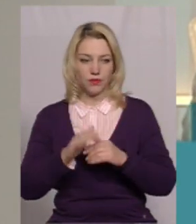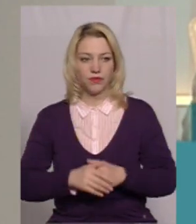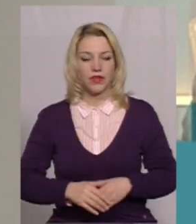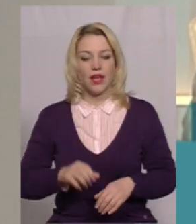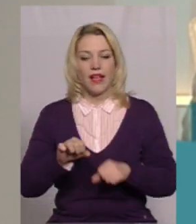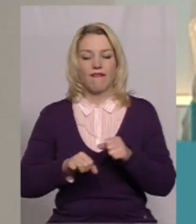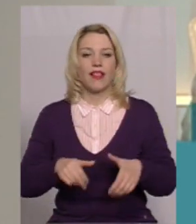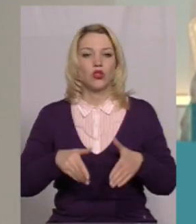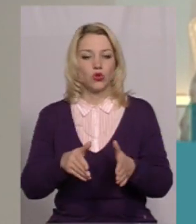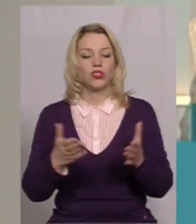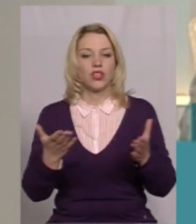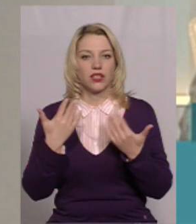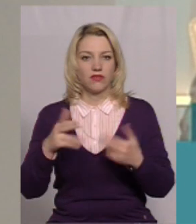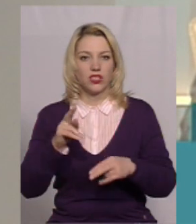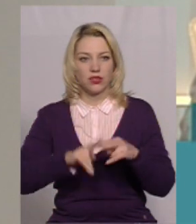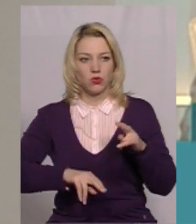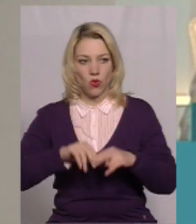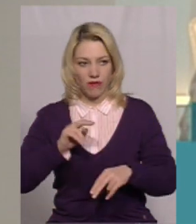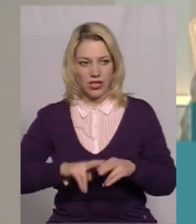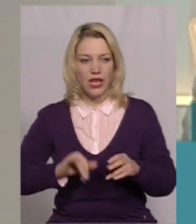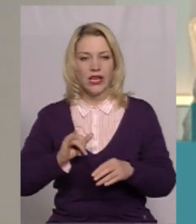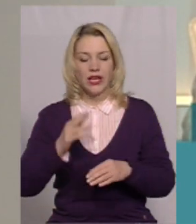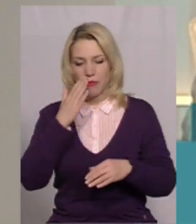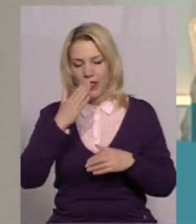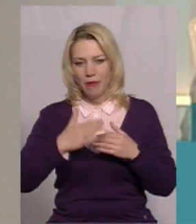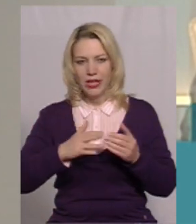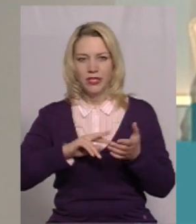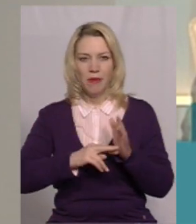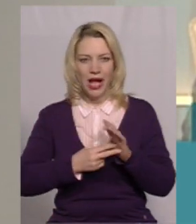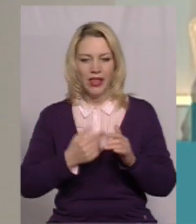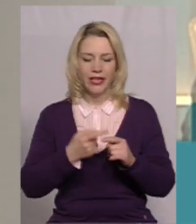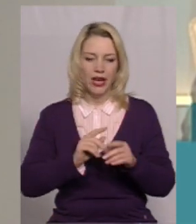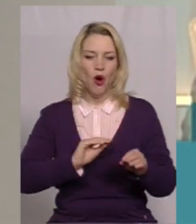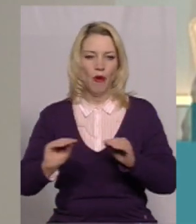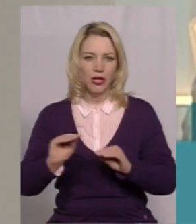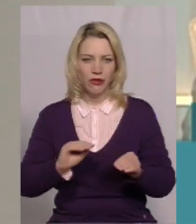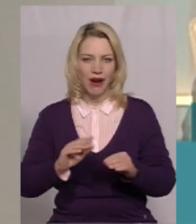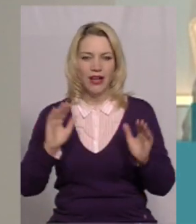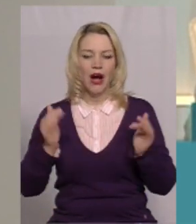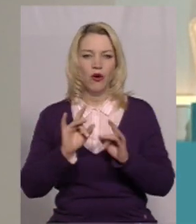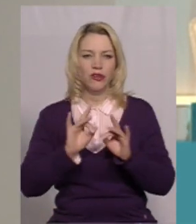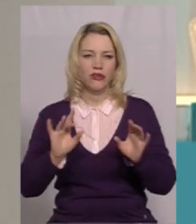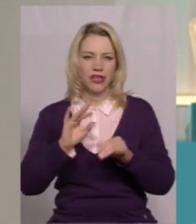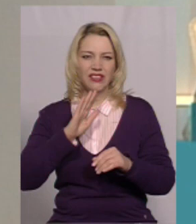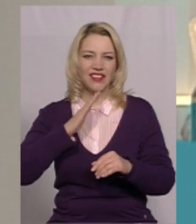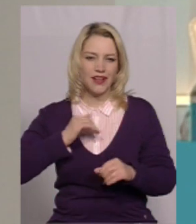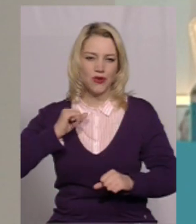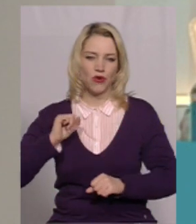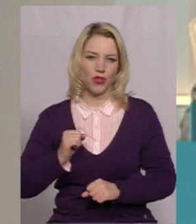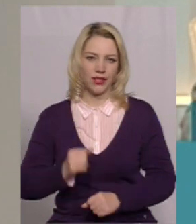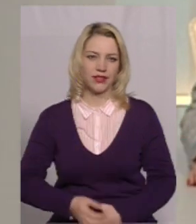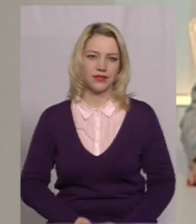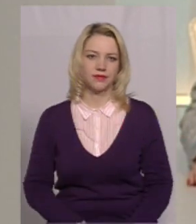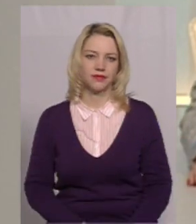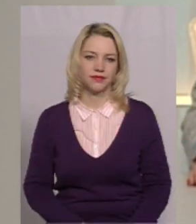Про велодоріжки, які вже збудовані, і про найближчі плани з їх влаштування у сюжеті нашої колеги